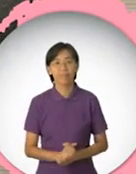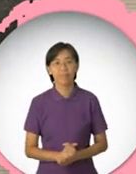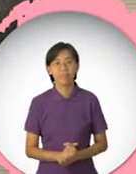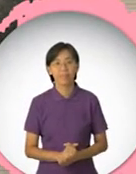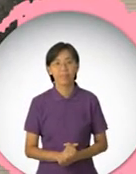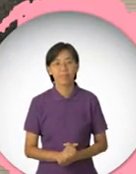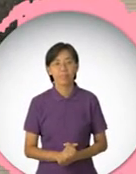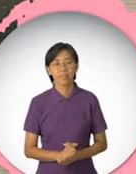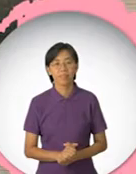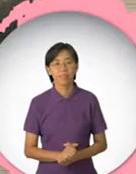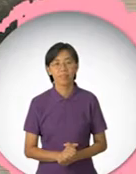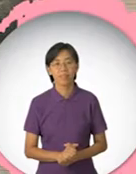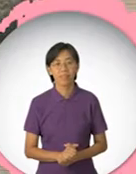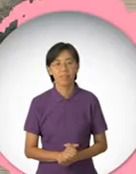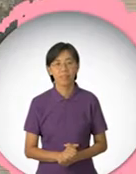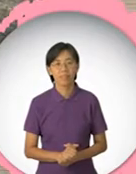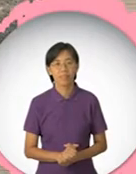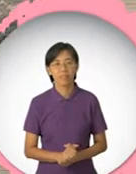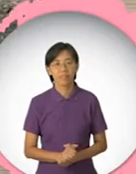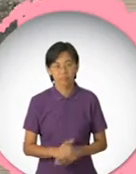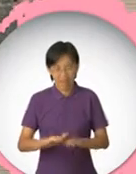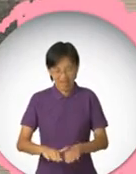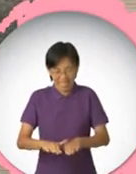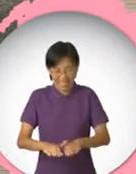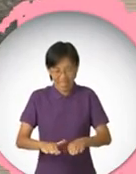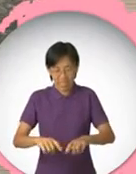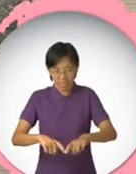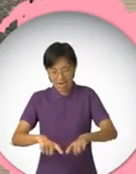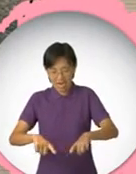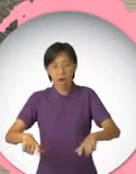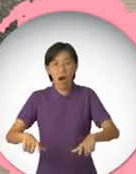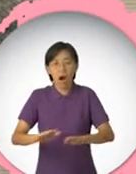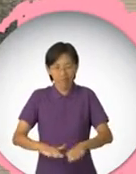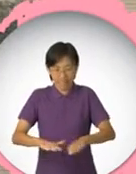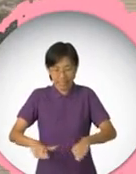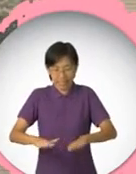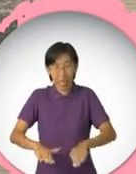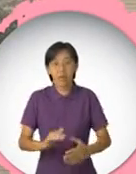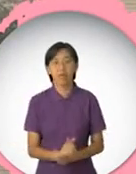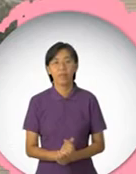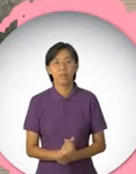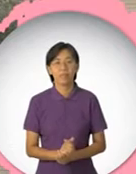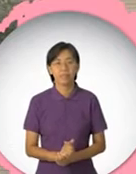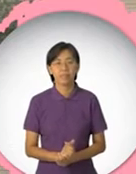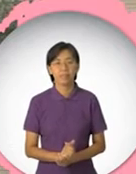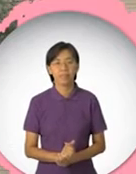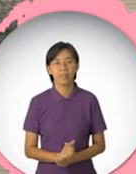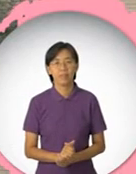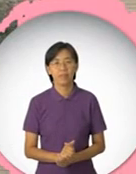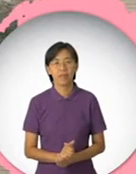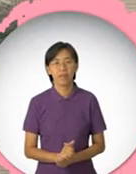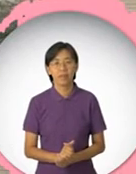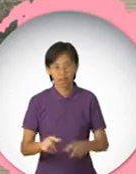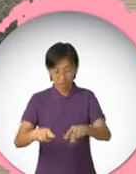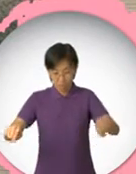คะจับแผ่นโดเนี่ยให้มีลักษณะเป็นสี่เหลี่ยมเนี่ยค่ะถ้ามันพักได้ที่เวลาเราจับไปด้านไหนมันก็จะไปที่ฝั่งนั้นจาก